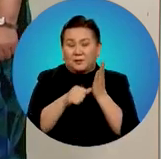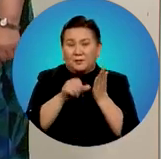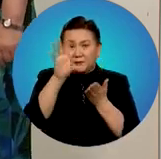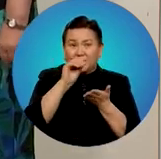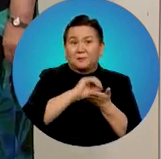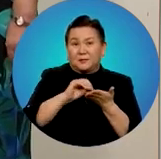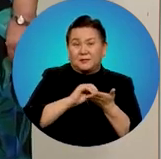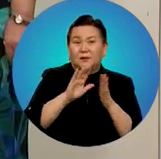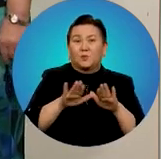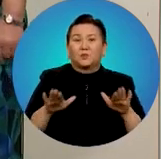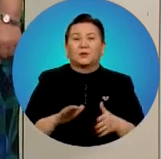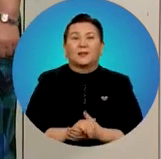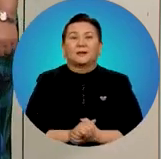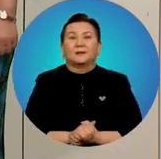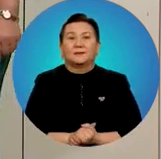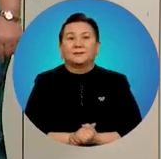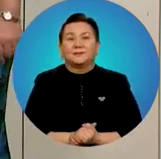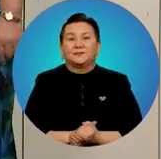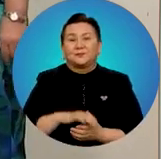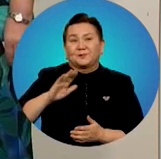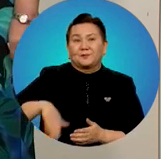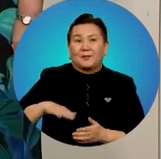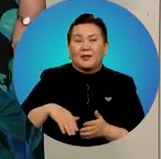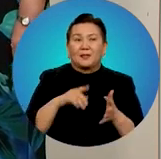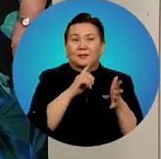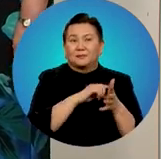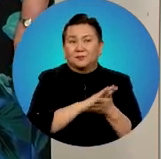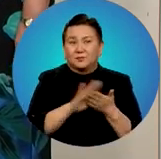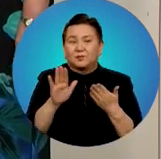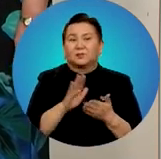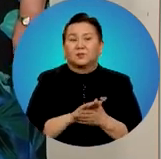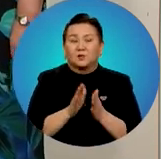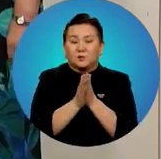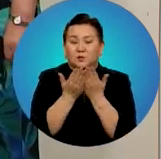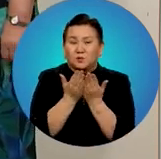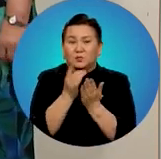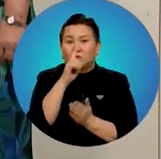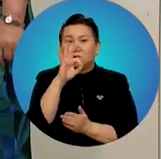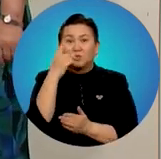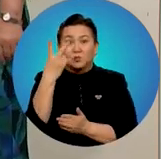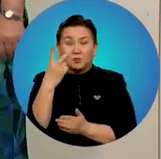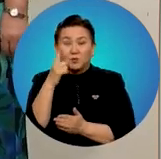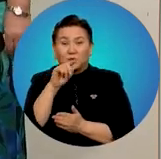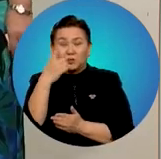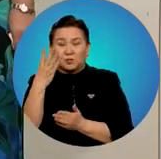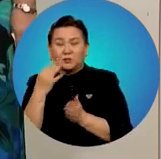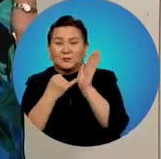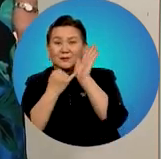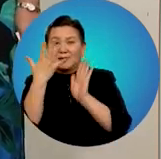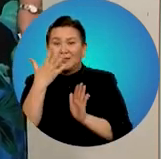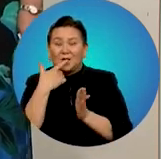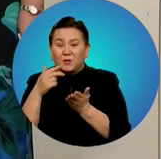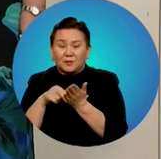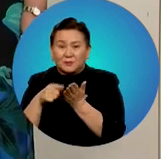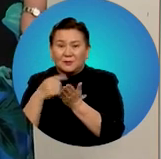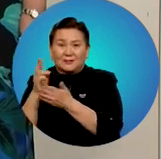тэмдэглээрэй хүүхдүүдээ. За дараагийн хэсэгт бид нэр сурхчгийн 104-р хуудасны 65-р дасгалыг гаргаад 3-р